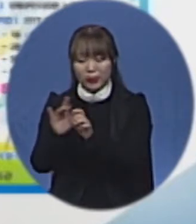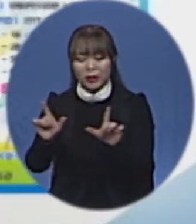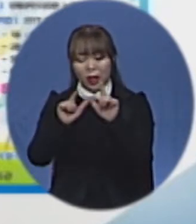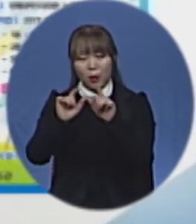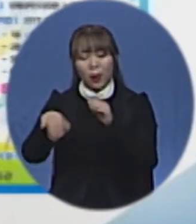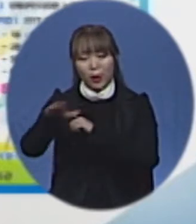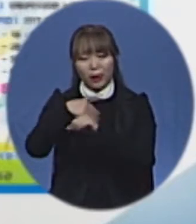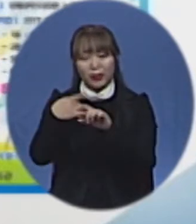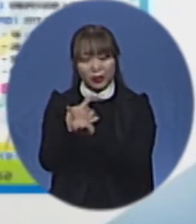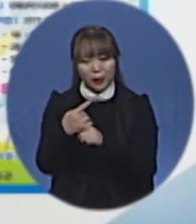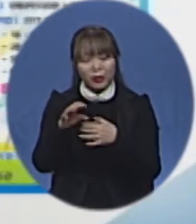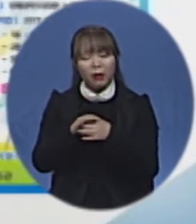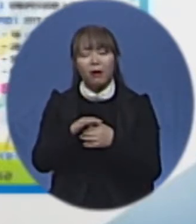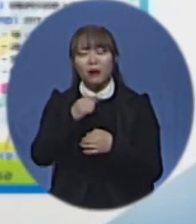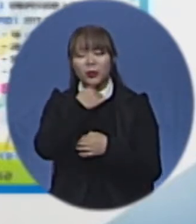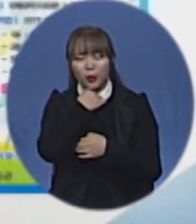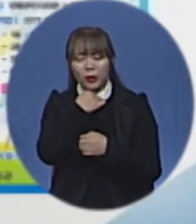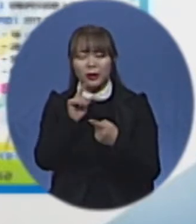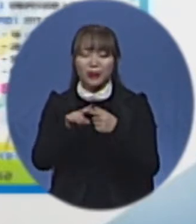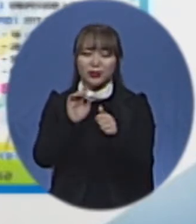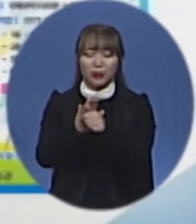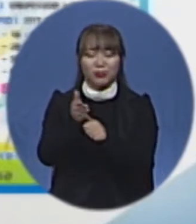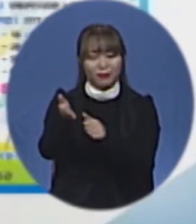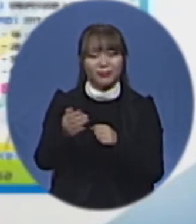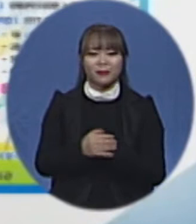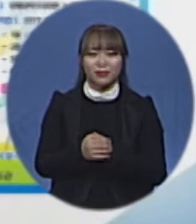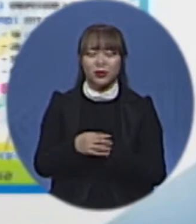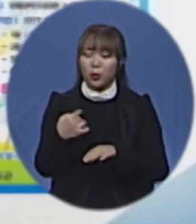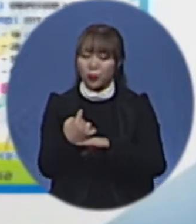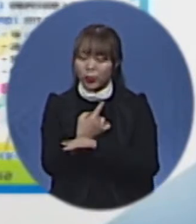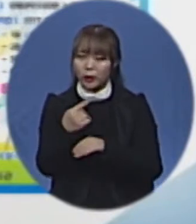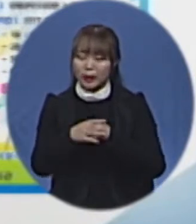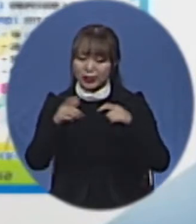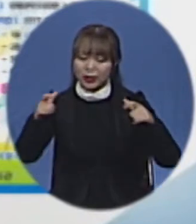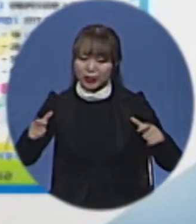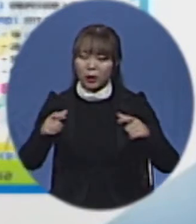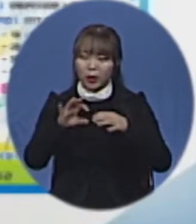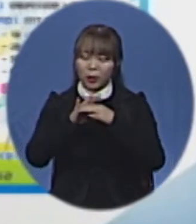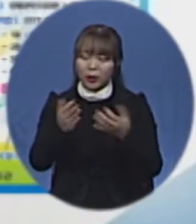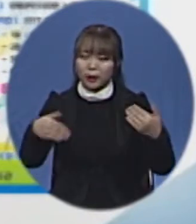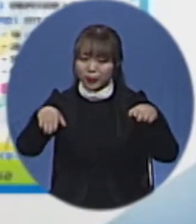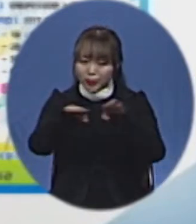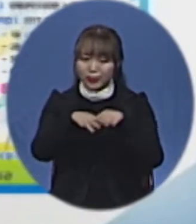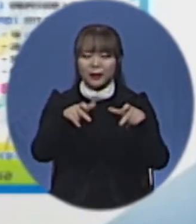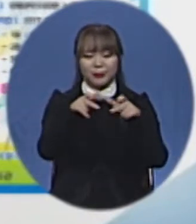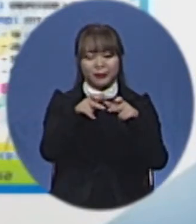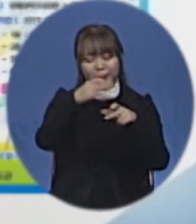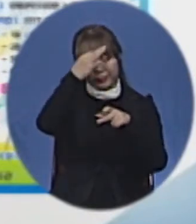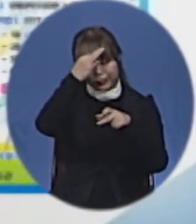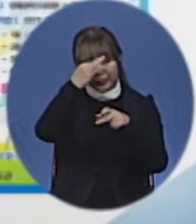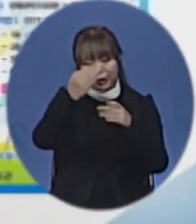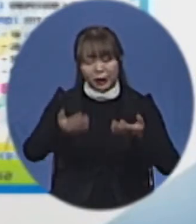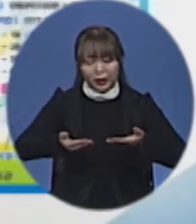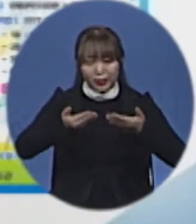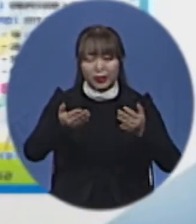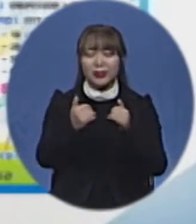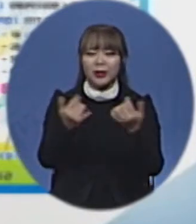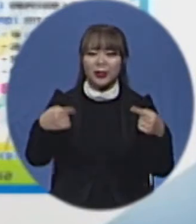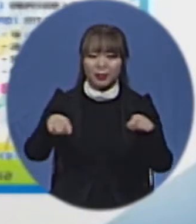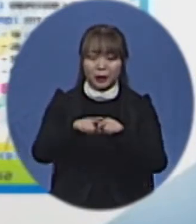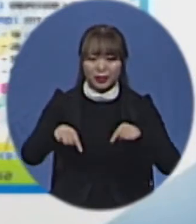생활환경 개선 등의 소원에 대한 지원을 합니다. 이외에도 지역의 유관기관과 장애인 재능기부 참여자들이